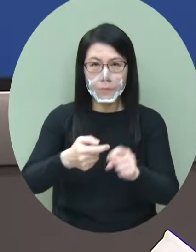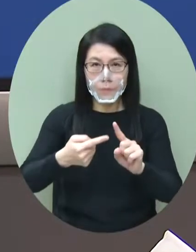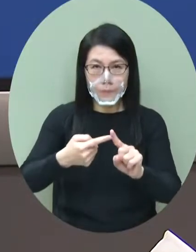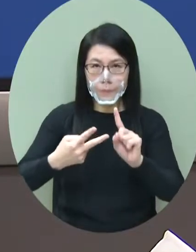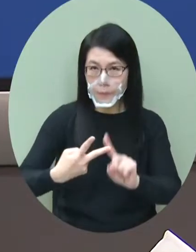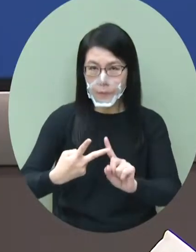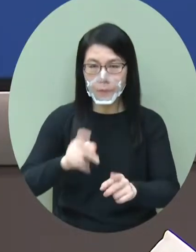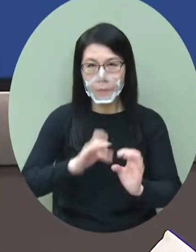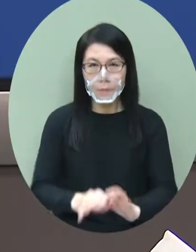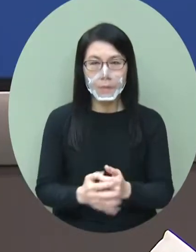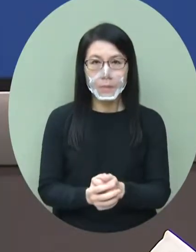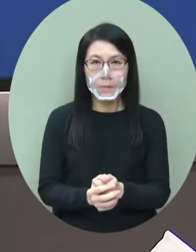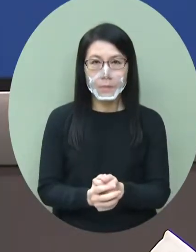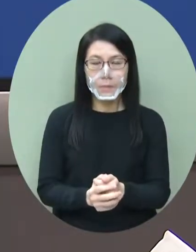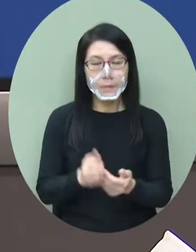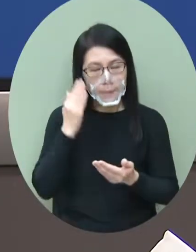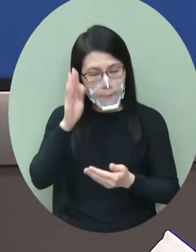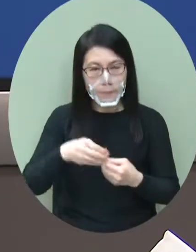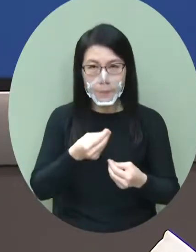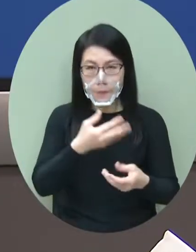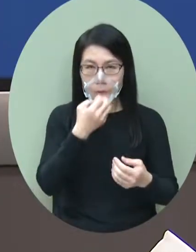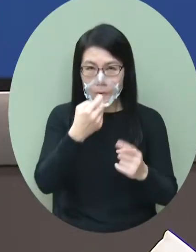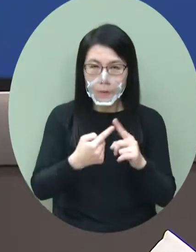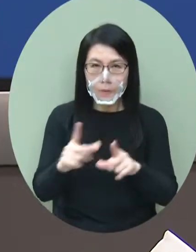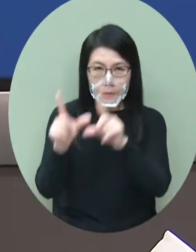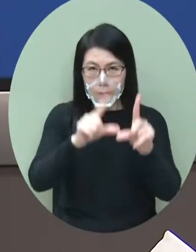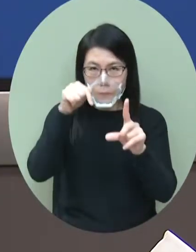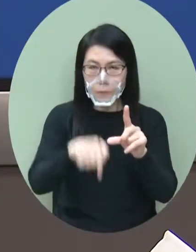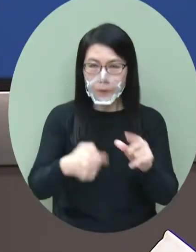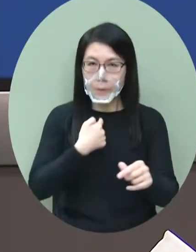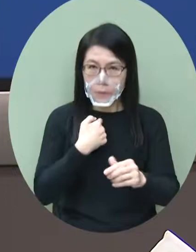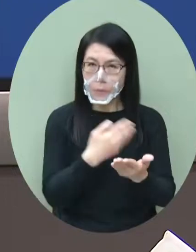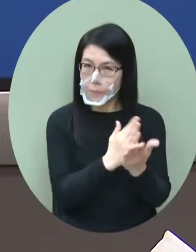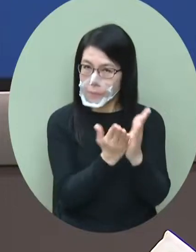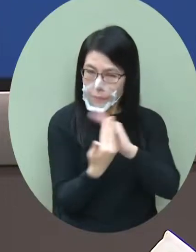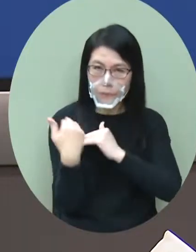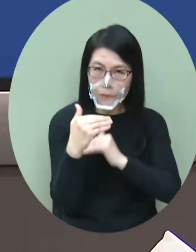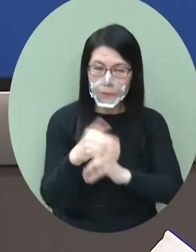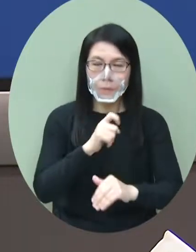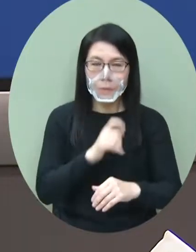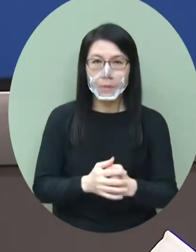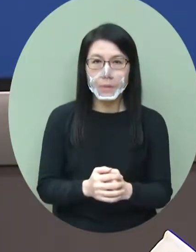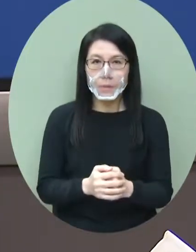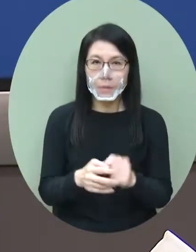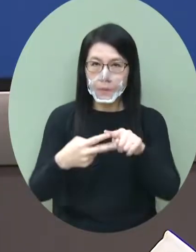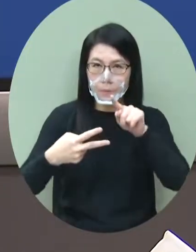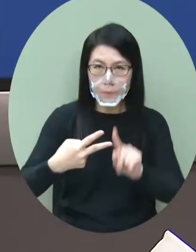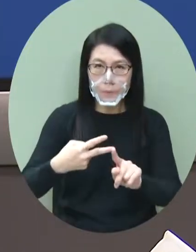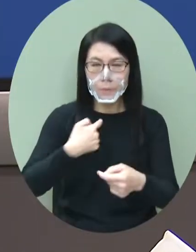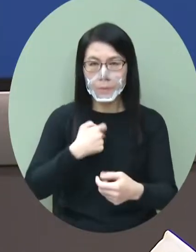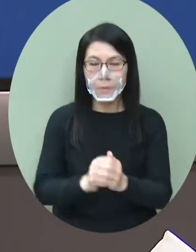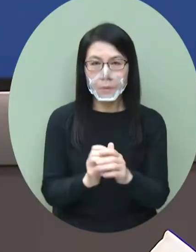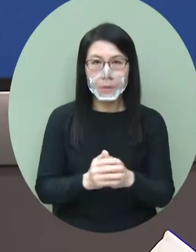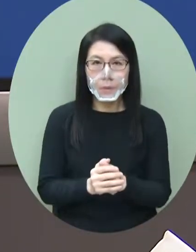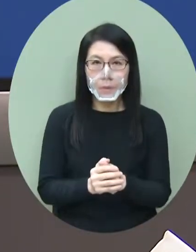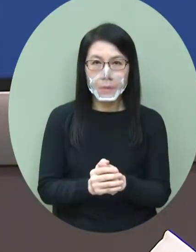作，第二呢是要满足市民日常生活所需。这两个方面